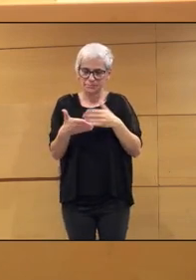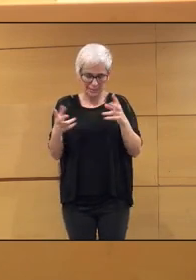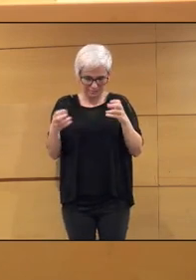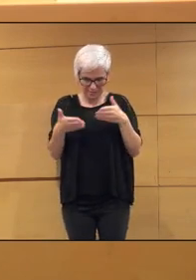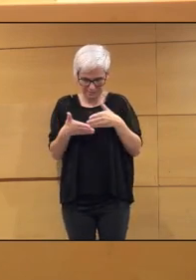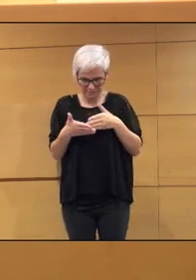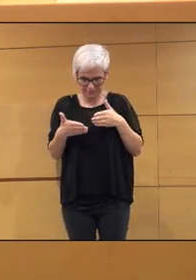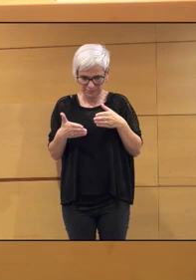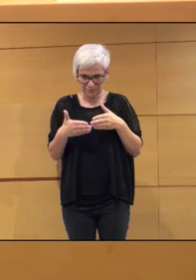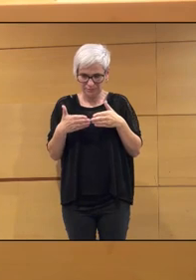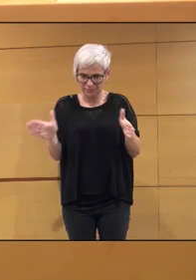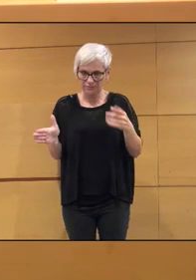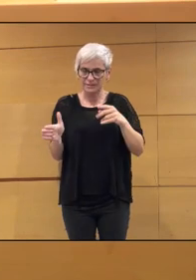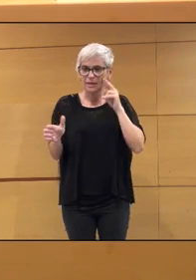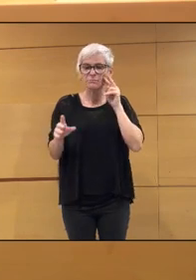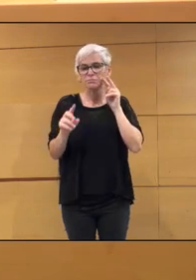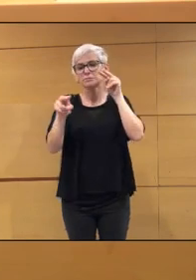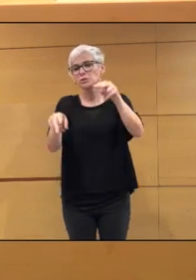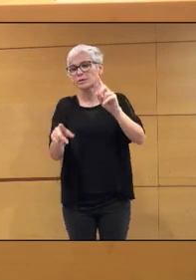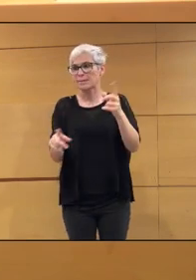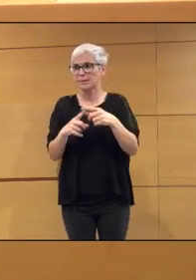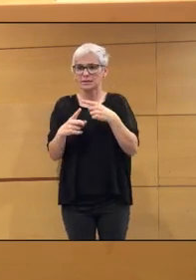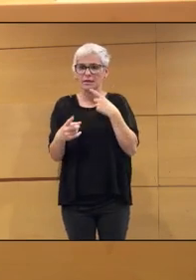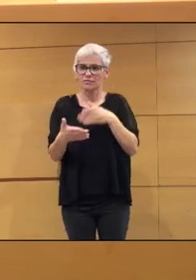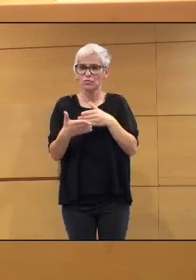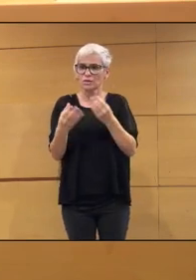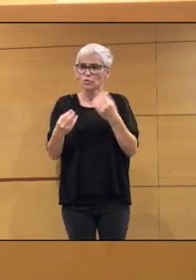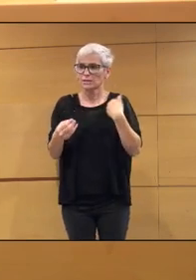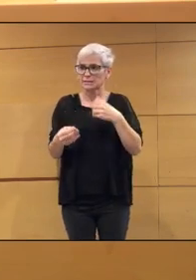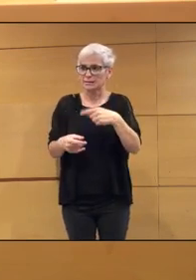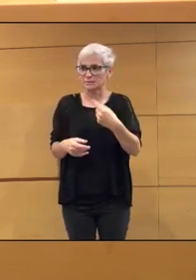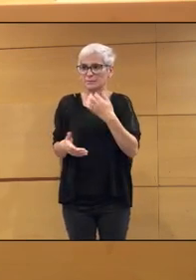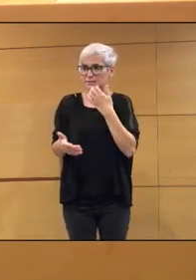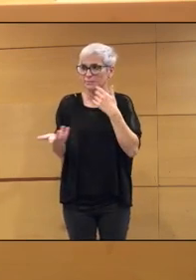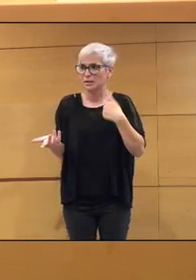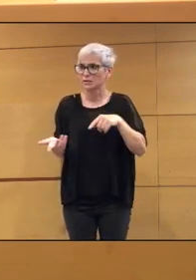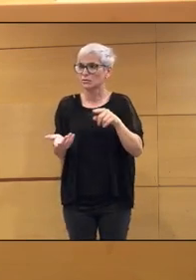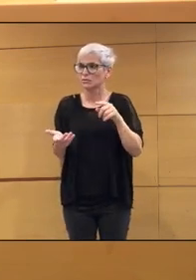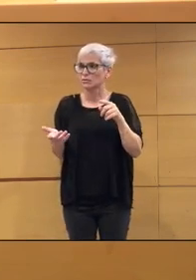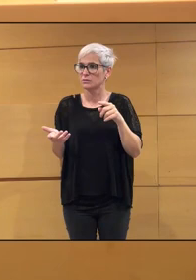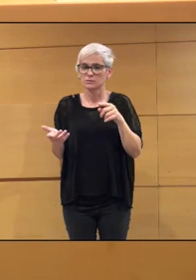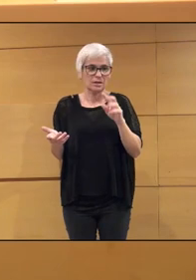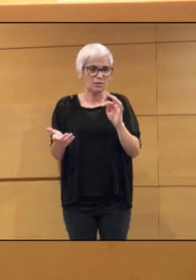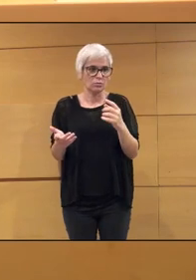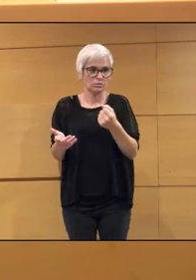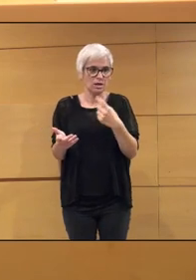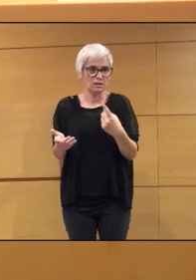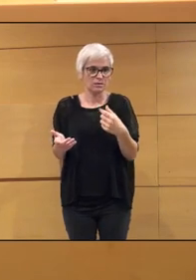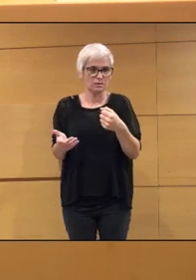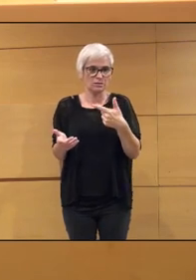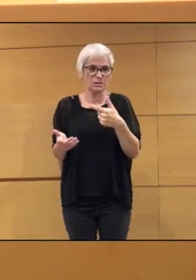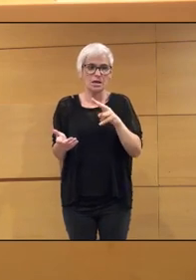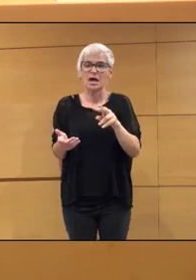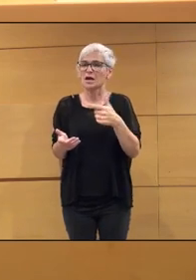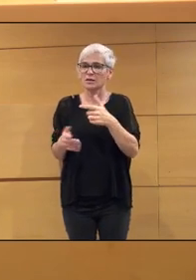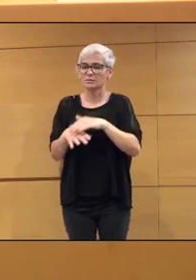És a dir, no veiem més enllà perquè ja tenim moltes dificultats. Jo us poso un exemple, nosaltres som de la Gaur, el qual també agraeixo que ens hagueu